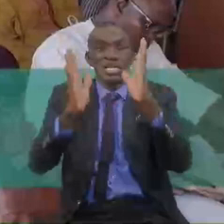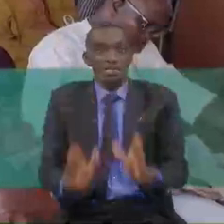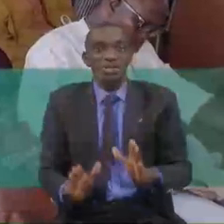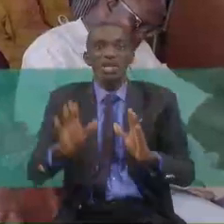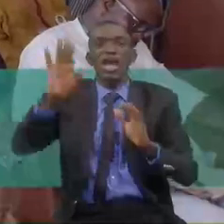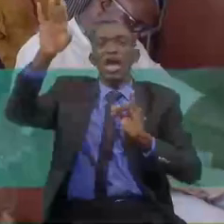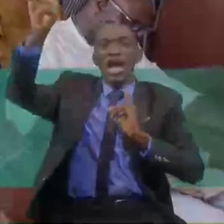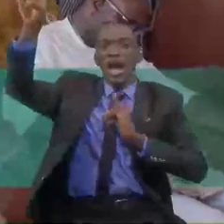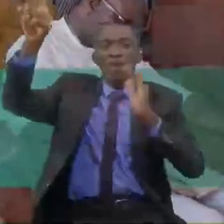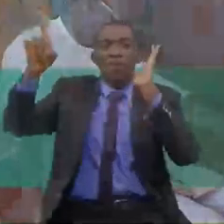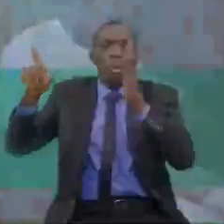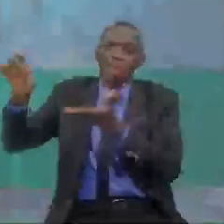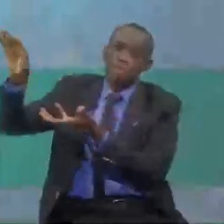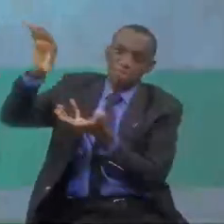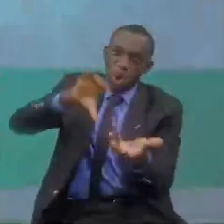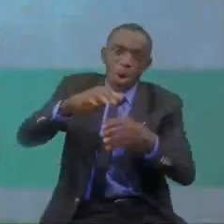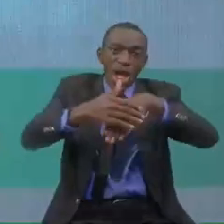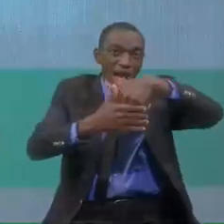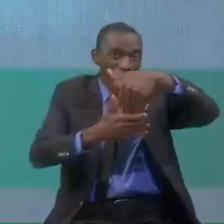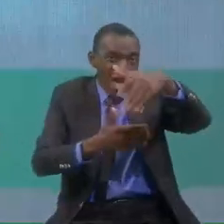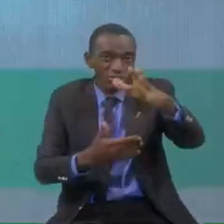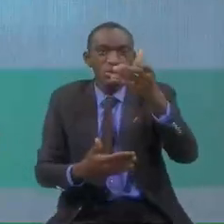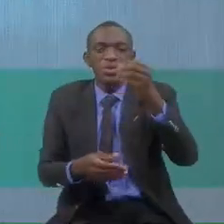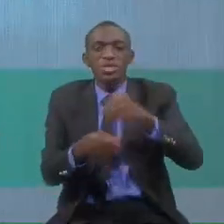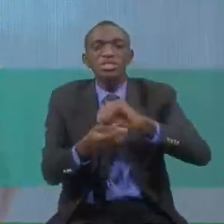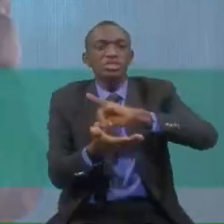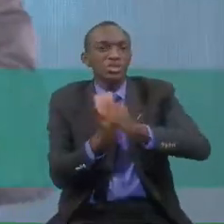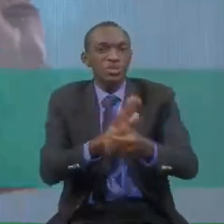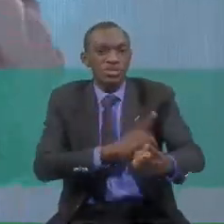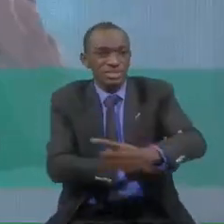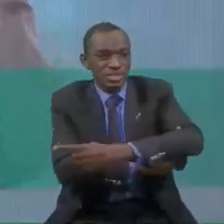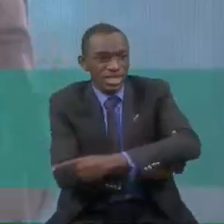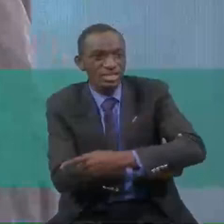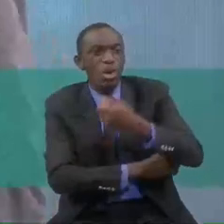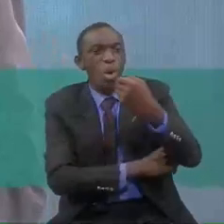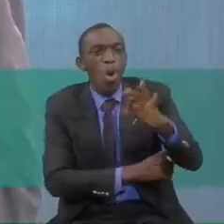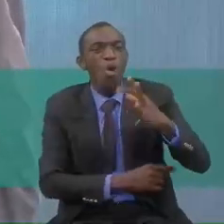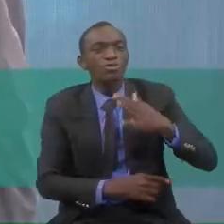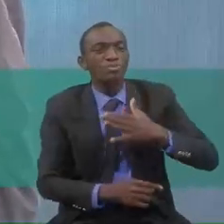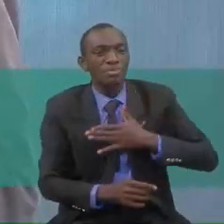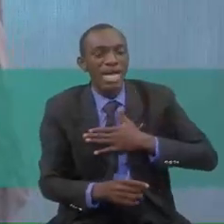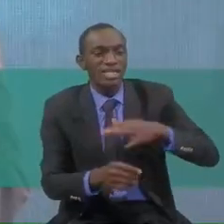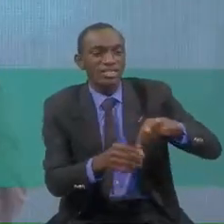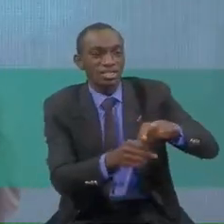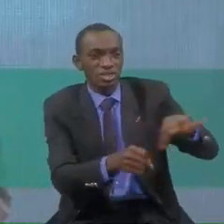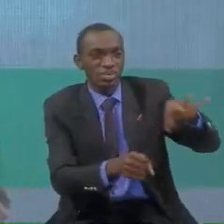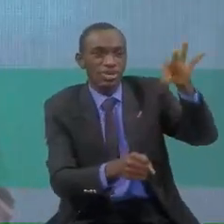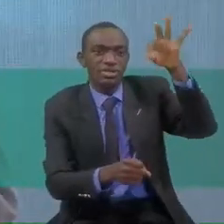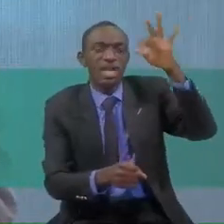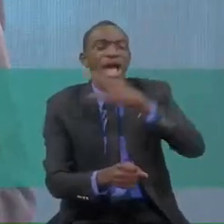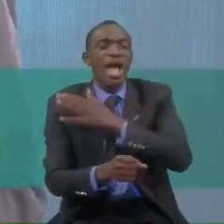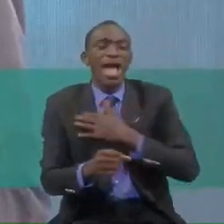Dans ces jours-là, je répandrai de mon esprit